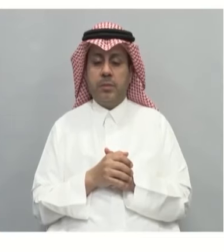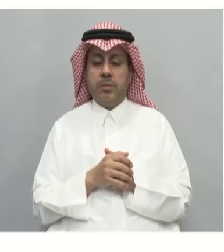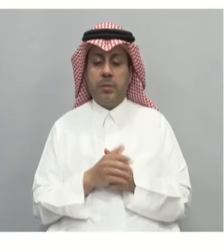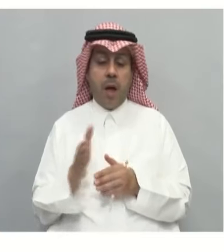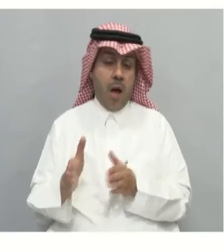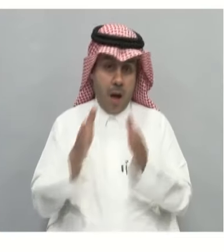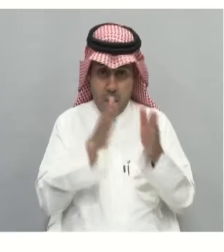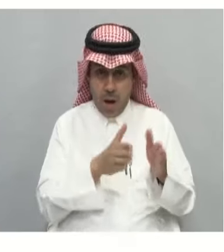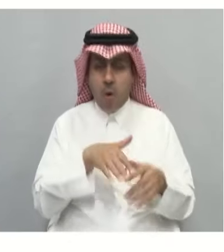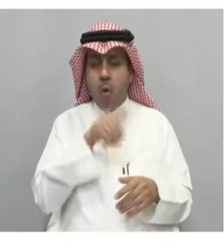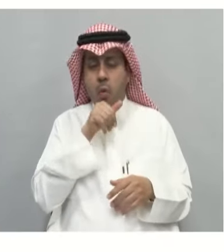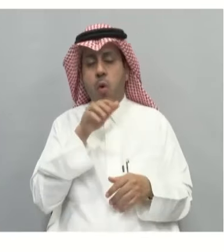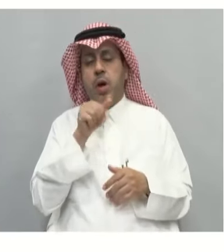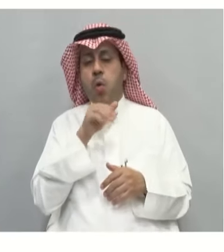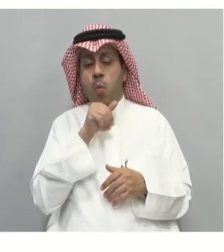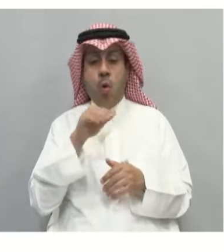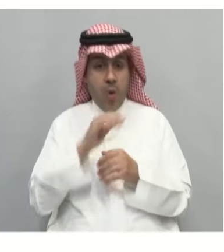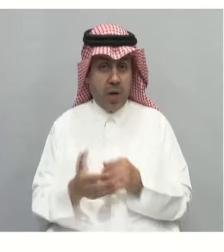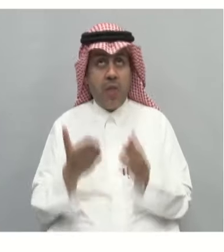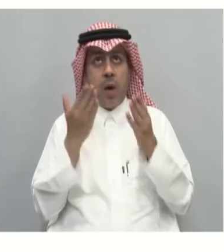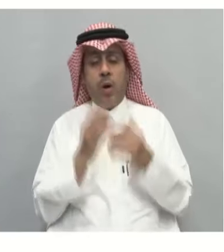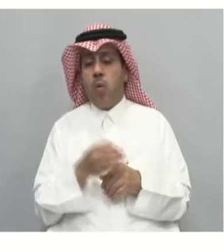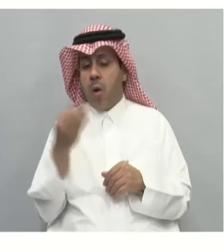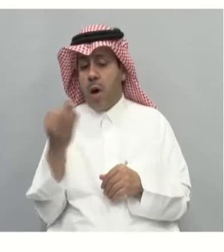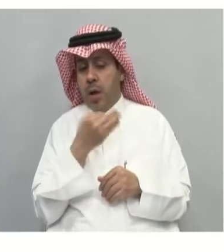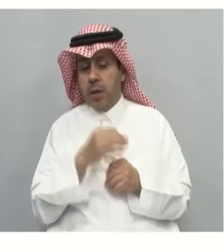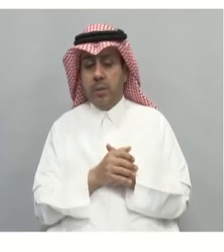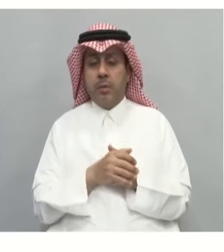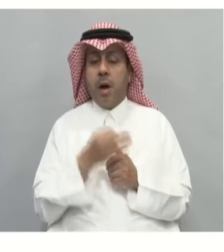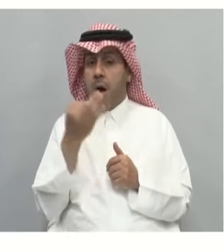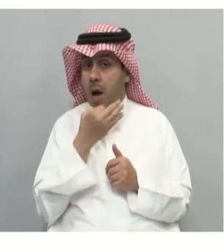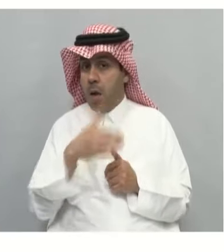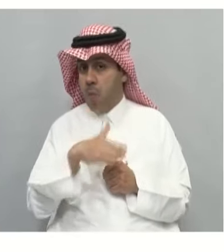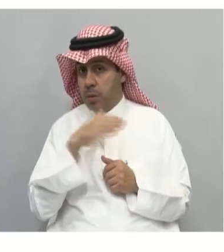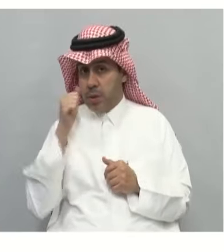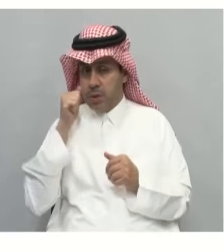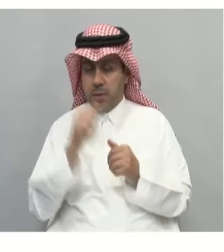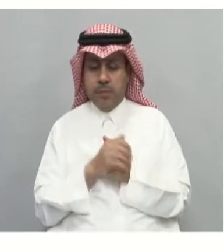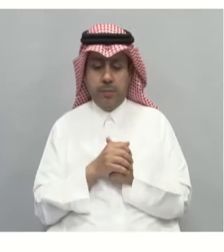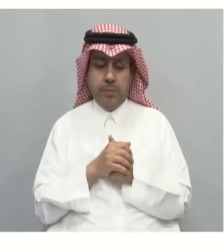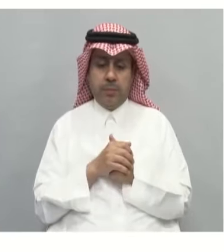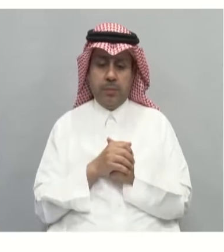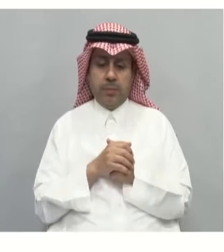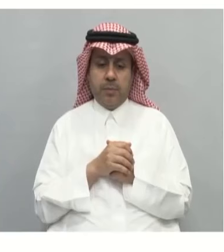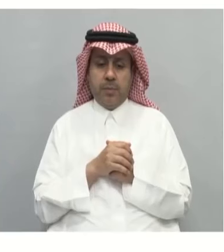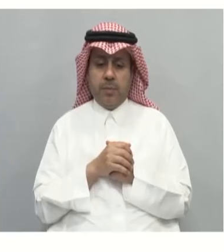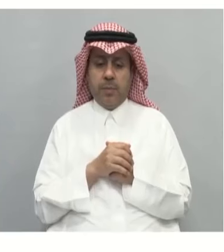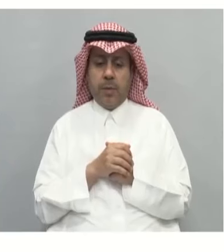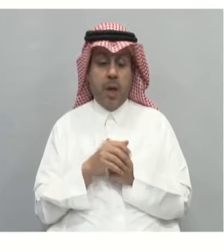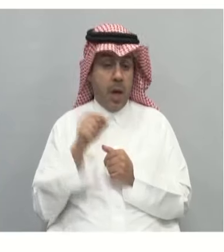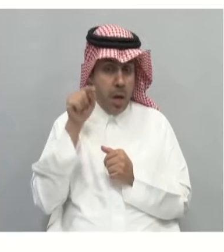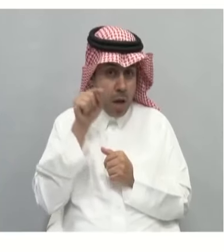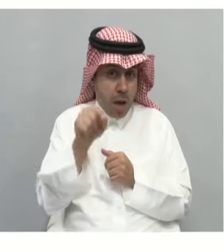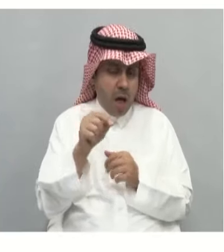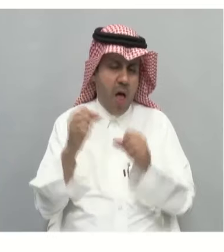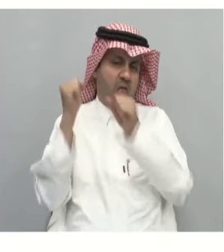الله عنه وارضاه عن ابي هريره رضي الله عنه قال قال رسول الله صلى الله عليه وسلم